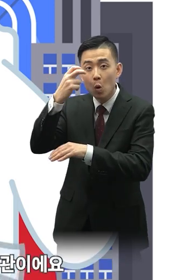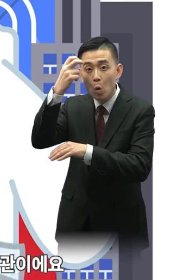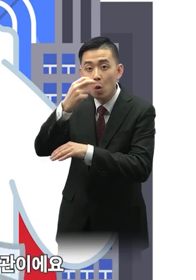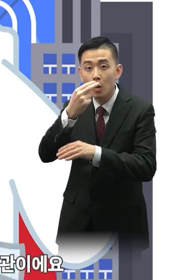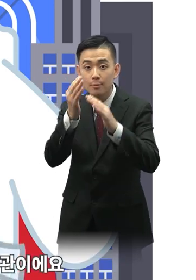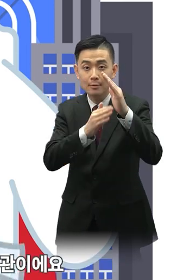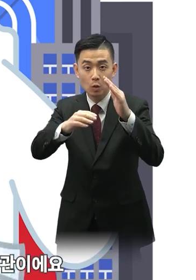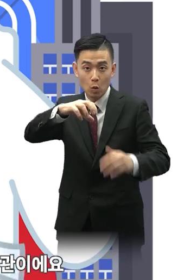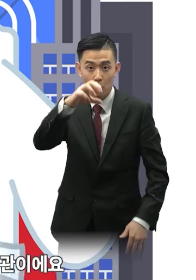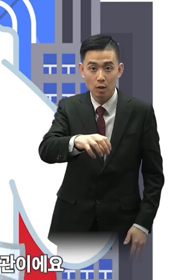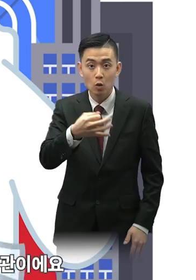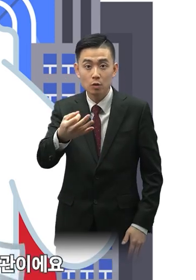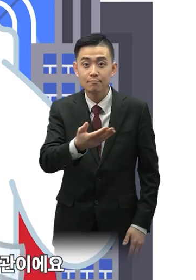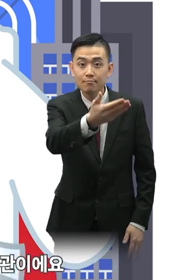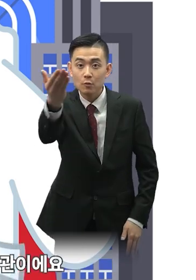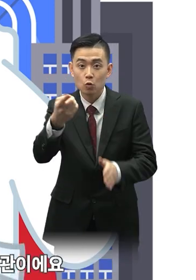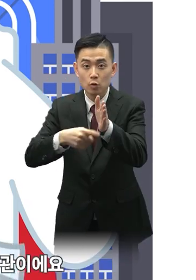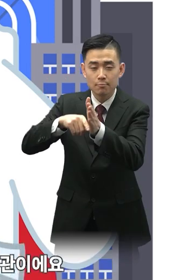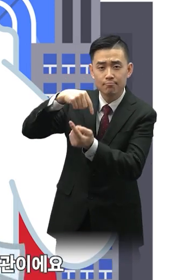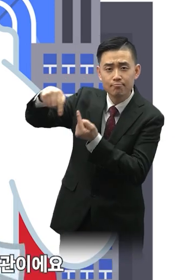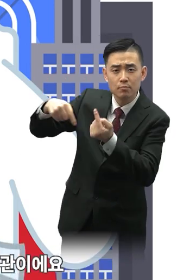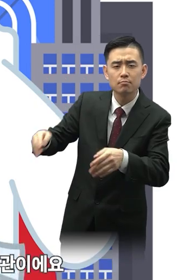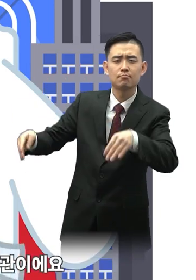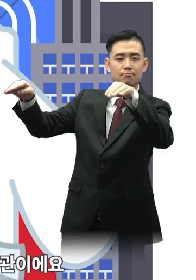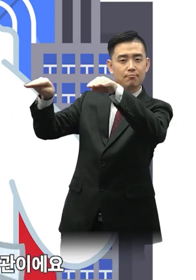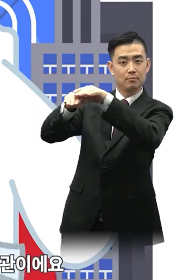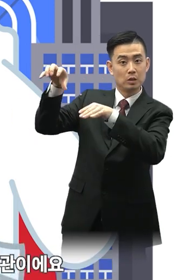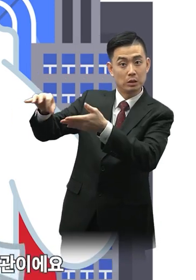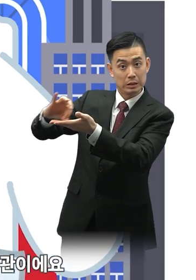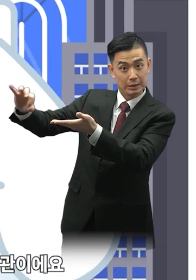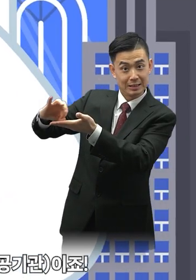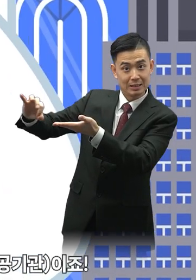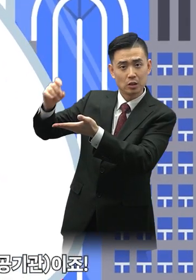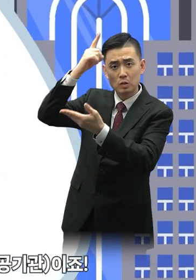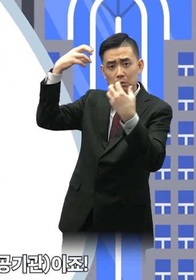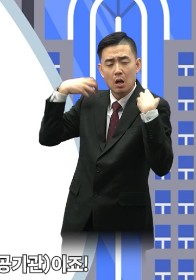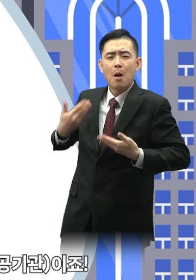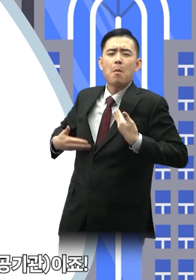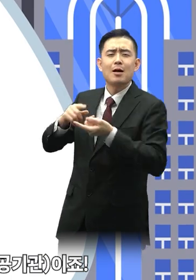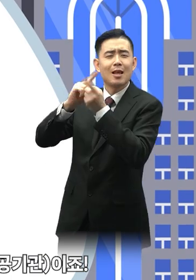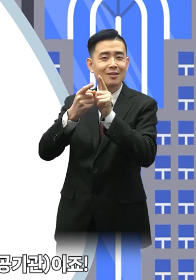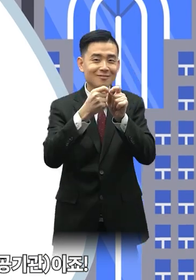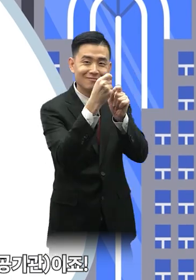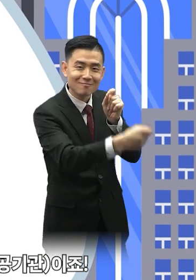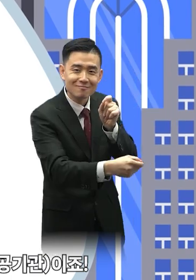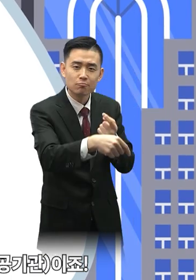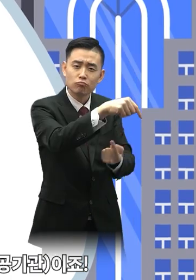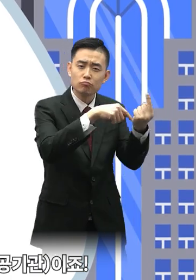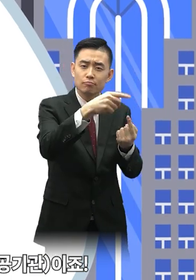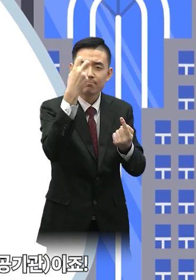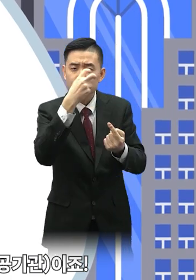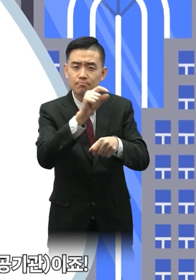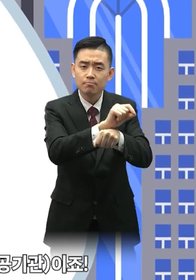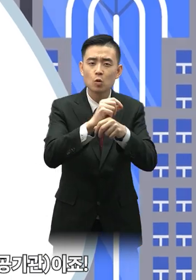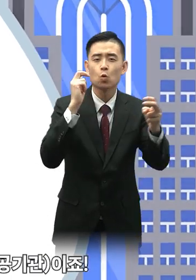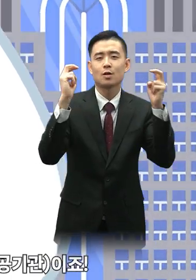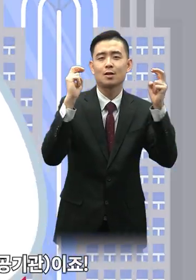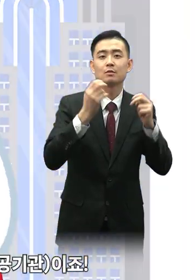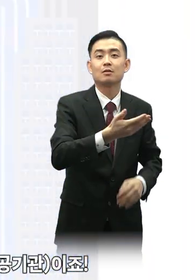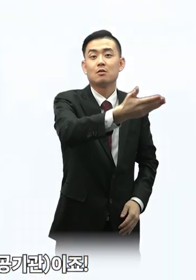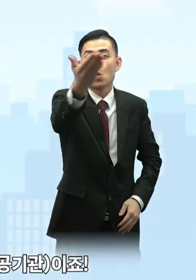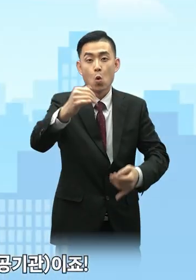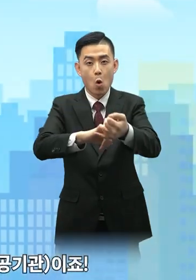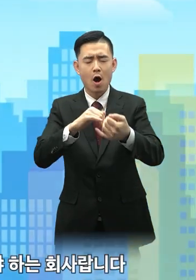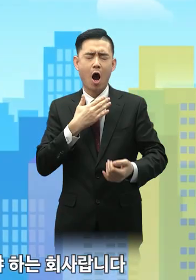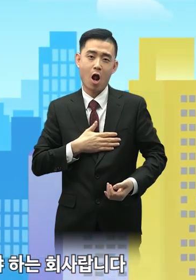예금보험공사는 예금자 보호제도를 운영하는 기관이에요. 정부의 일을 대행하는 정부기관과 비슷한 회사죠.